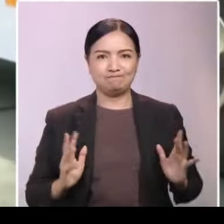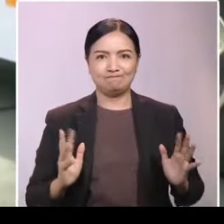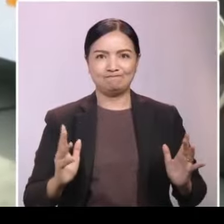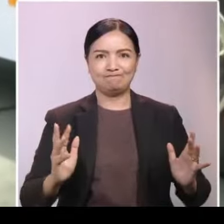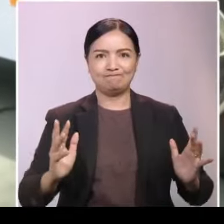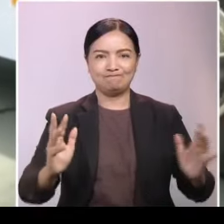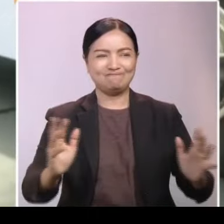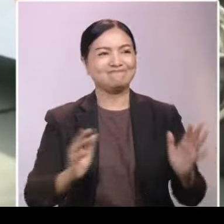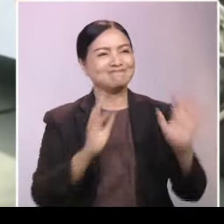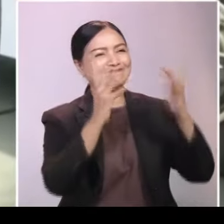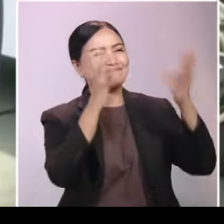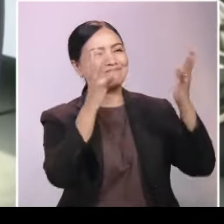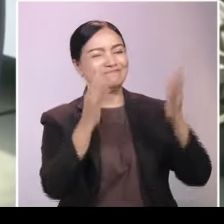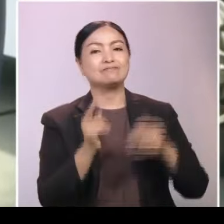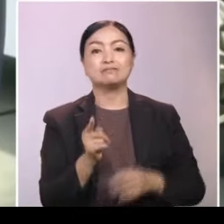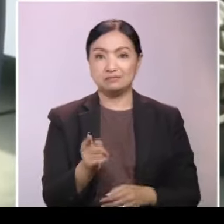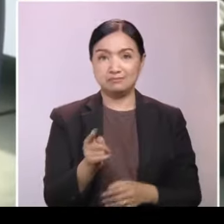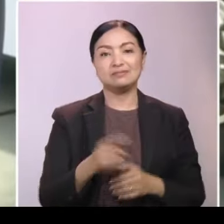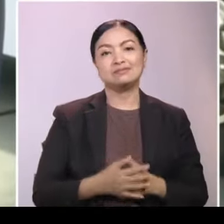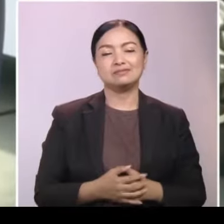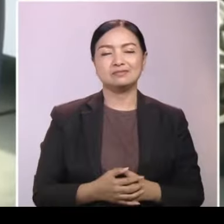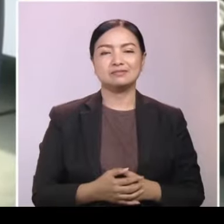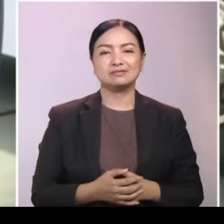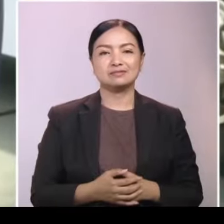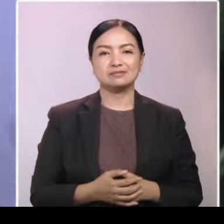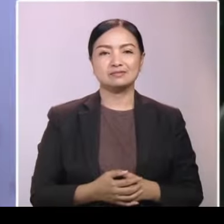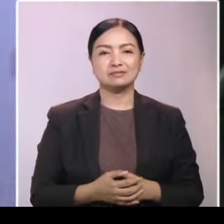ดีตลอด2ข้างทางเป็นจำนวนมากนะครับ